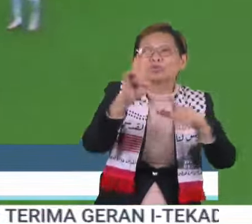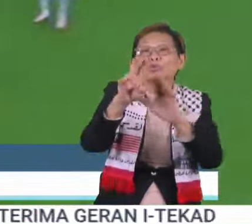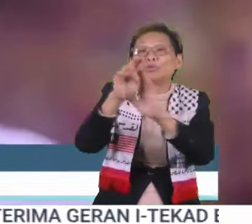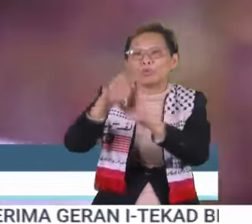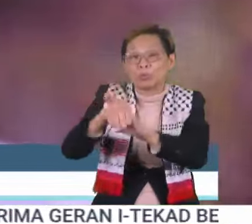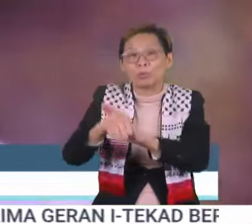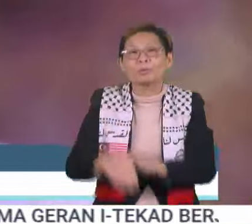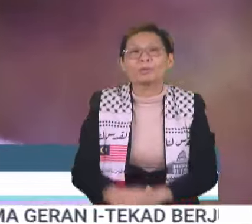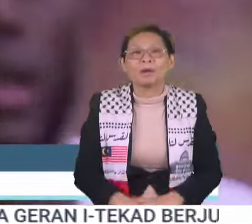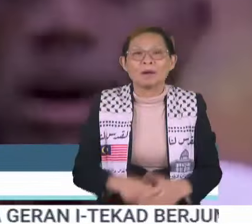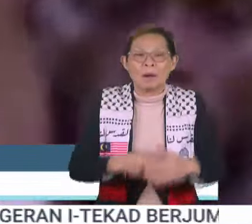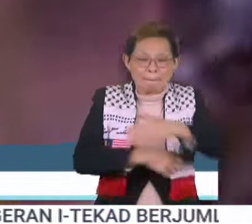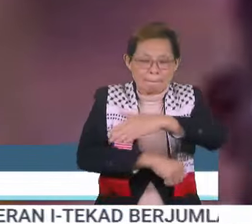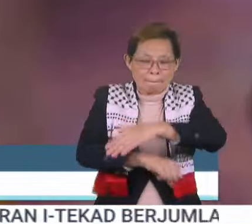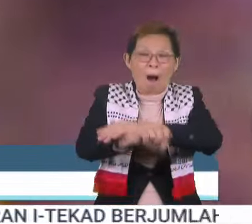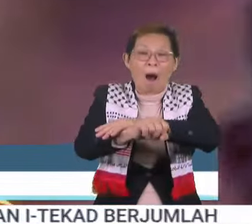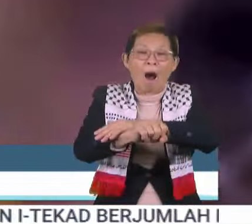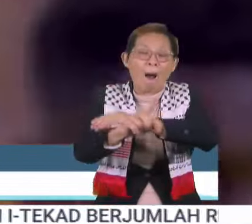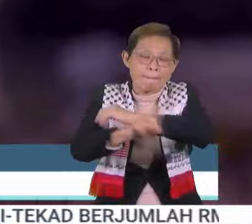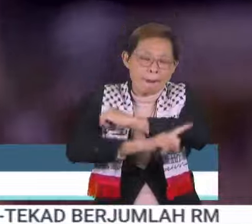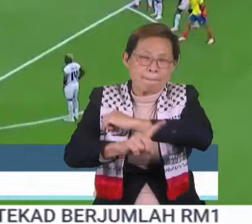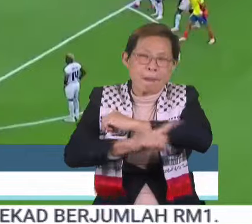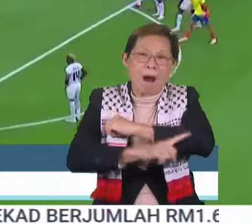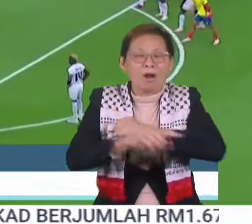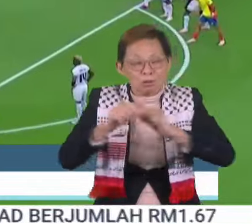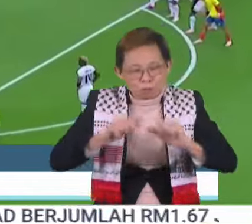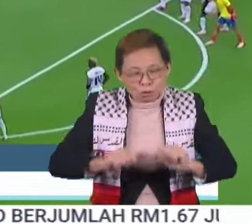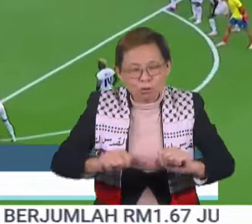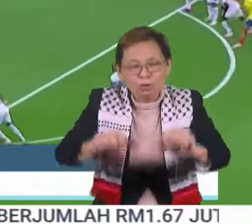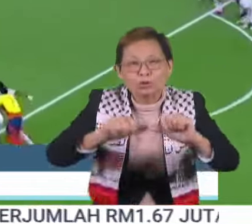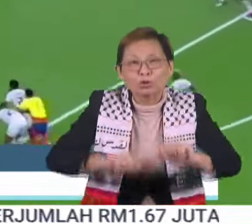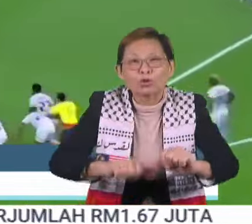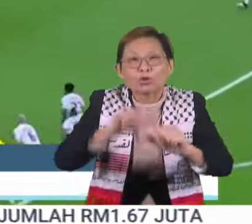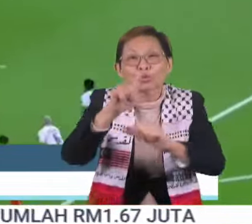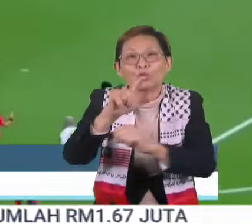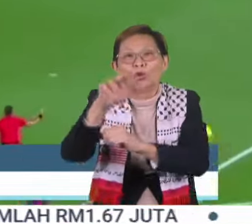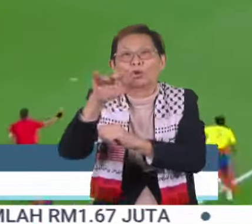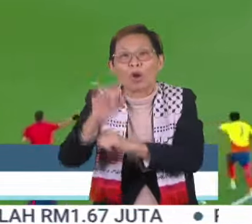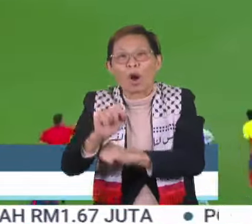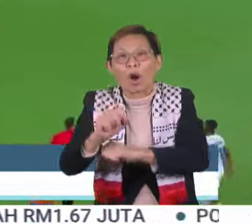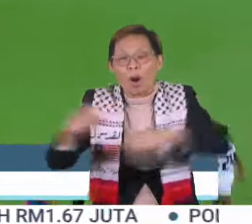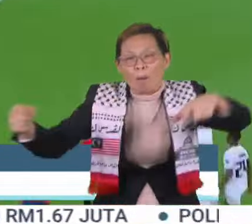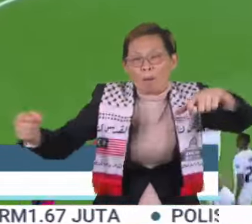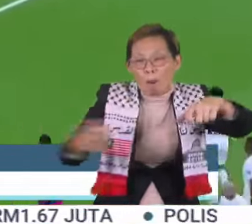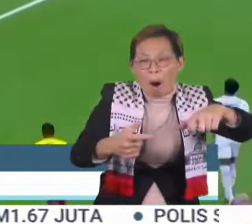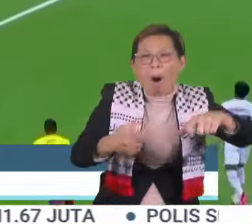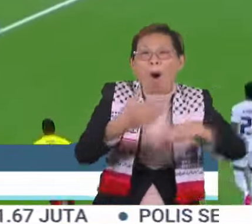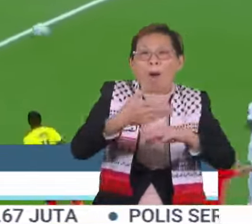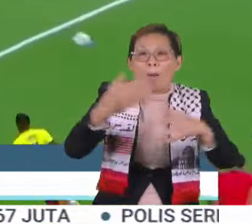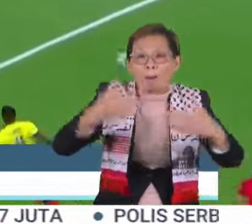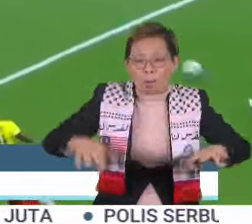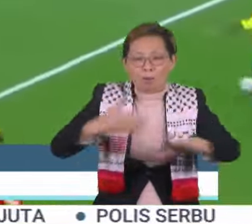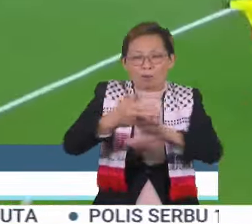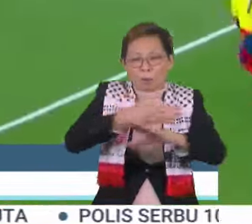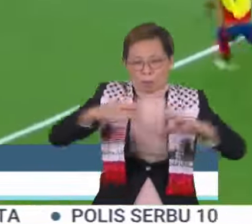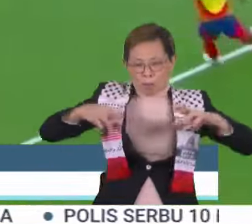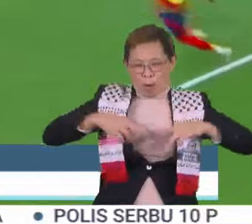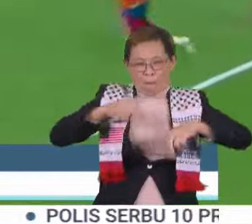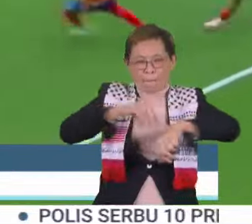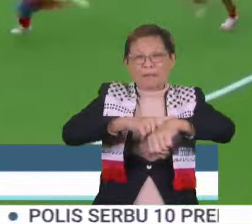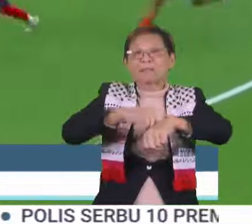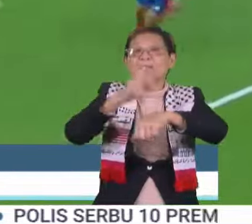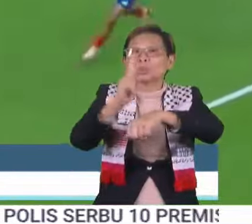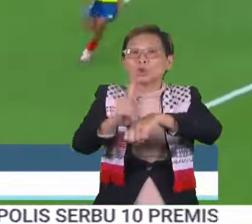minit kemudian menerusi sepakan penalti. Momentum itu diteruskan Luis Diaz yang berjaya menembusi gawang lawan sebelum rehat. Di babak